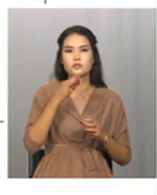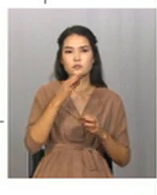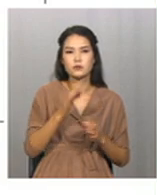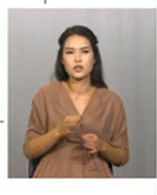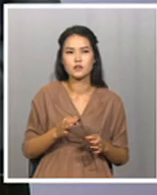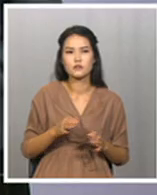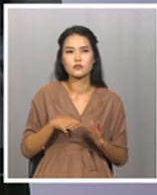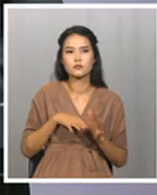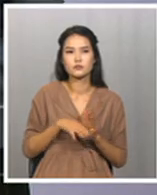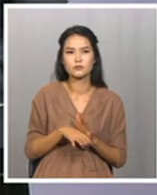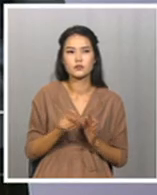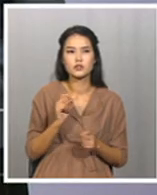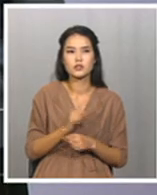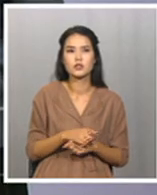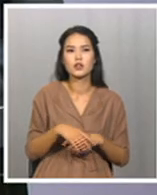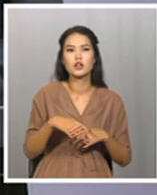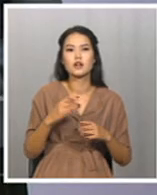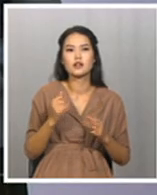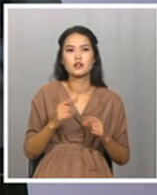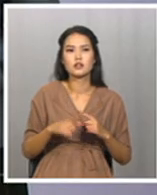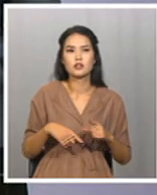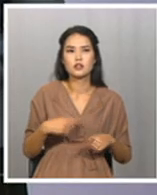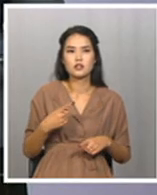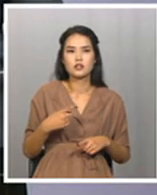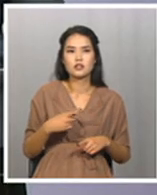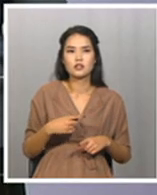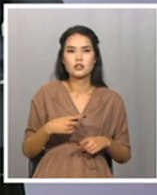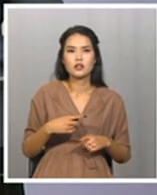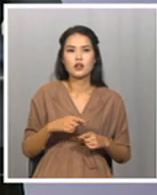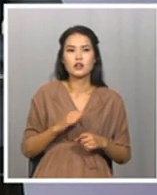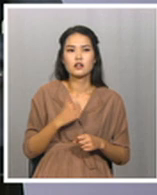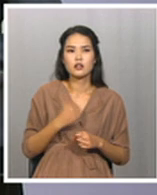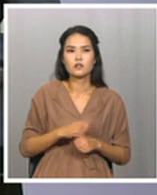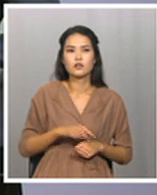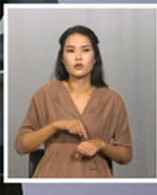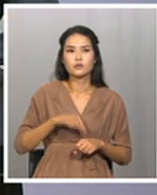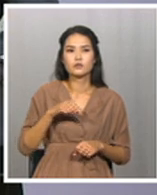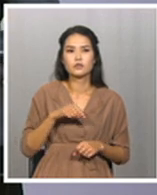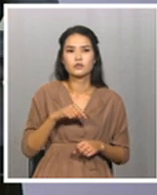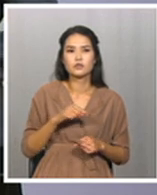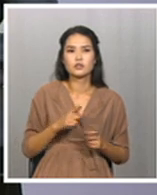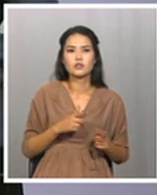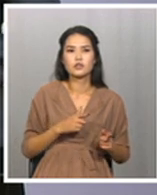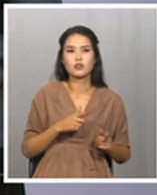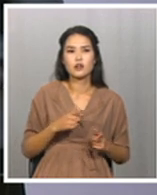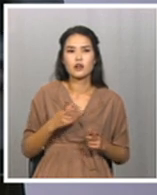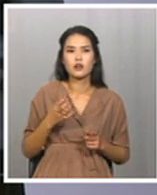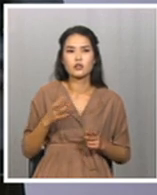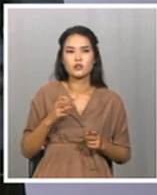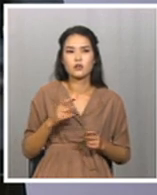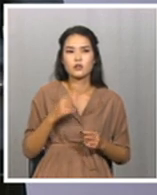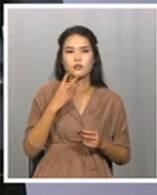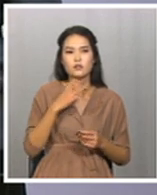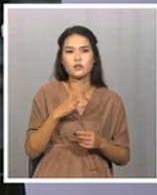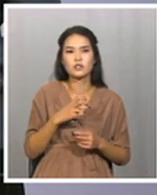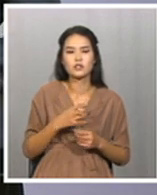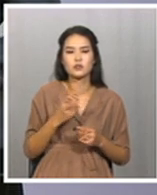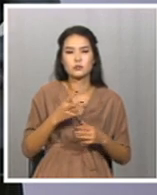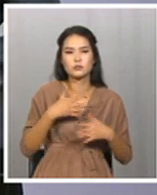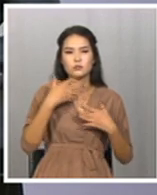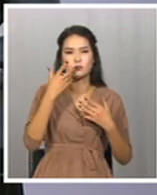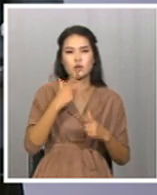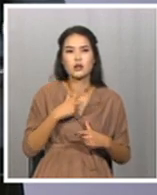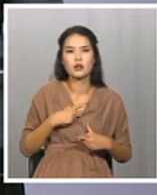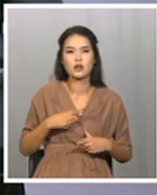это задание. Подведем итоги. Главное ощущение, которое возникает у нас после прочтения